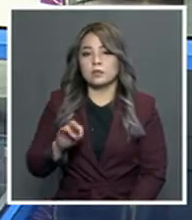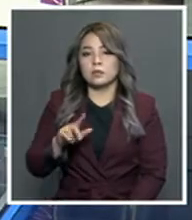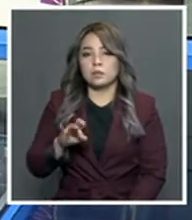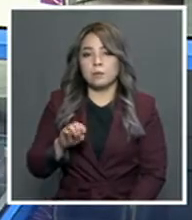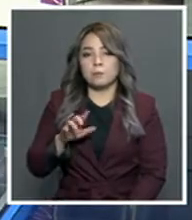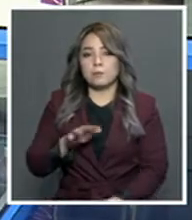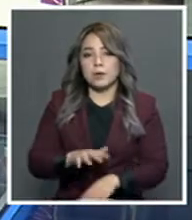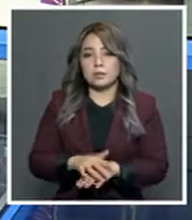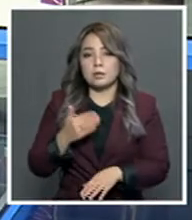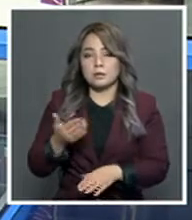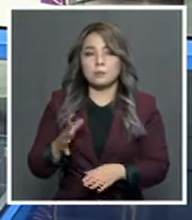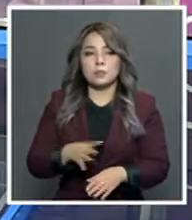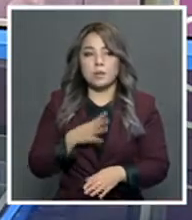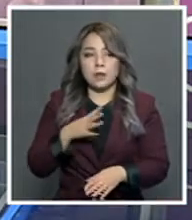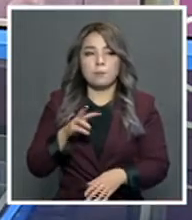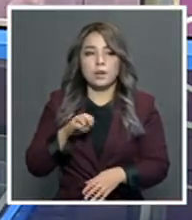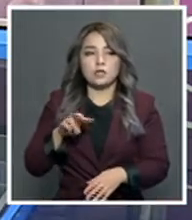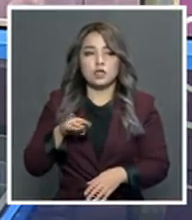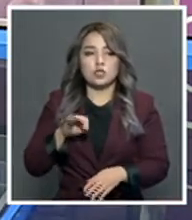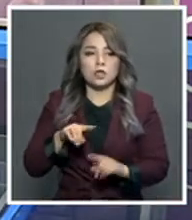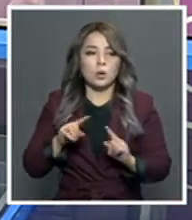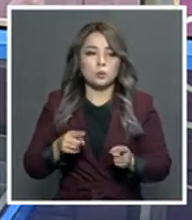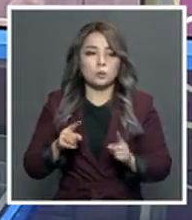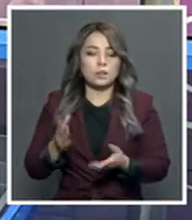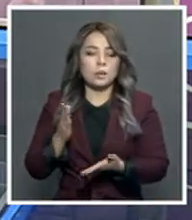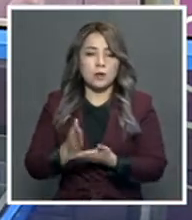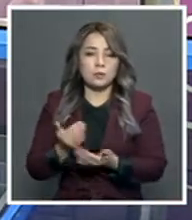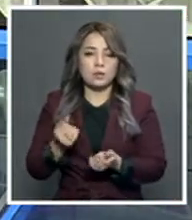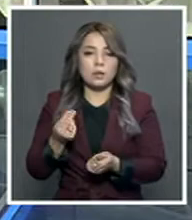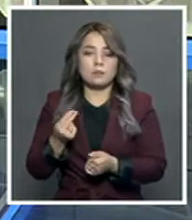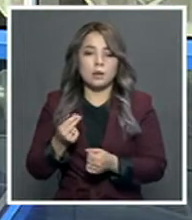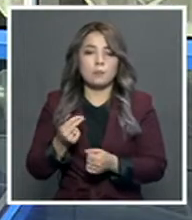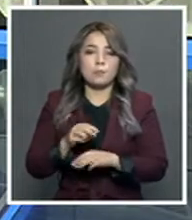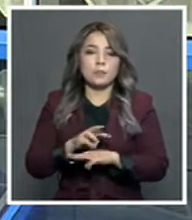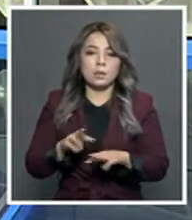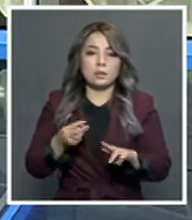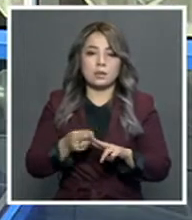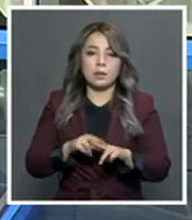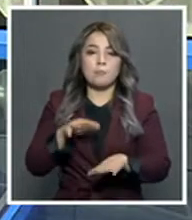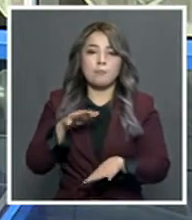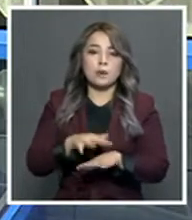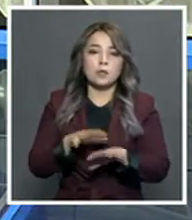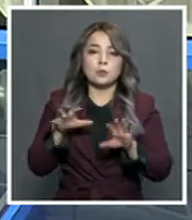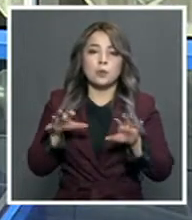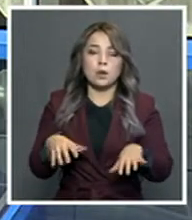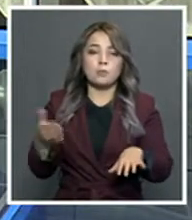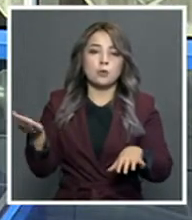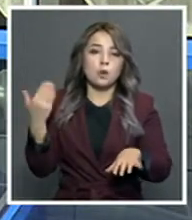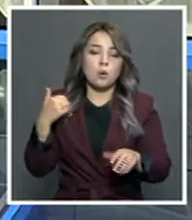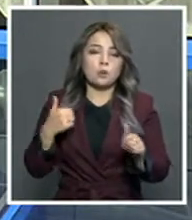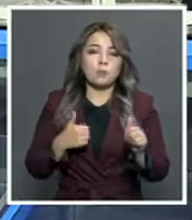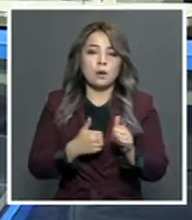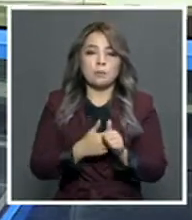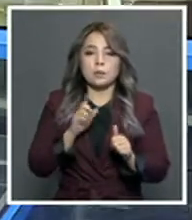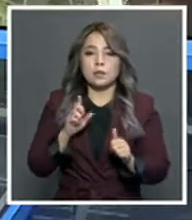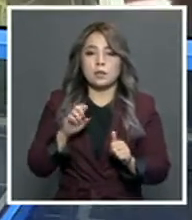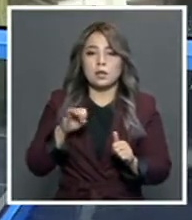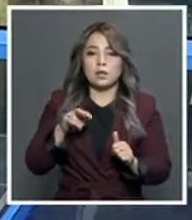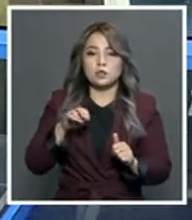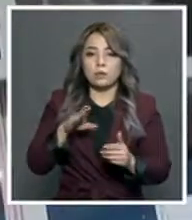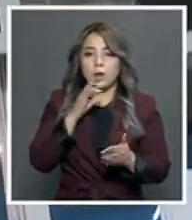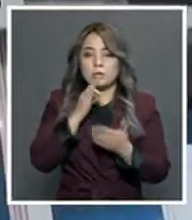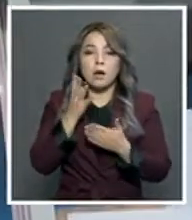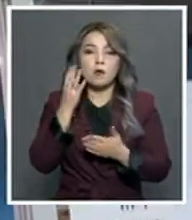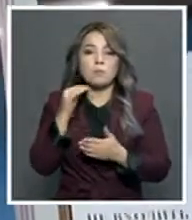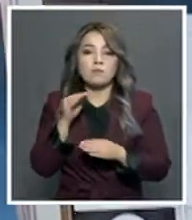Тенгрибанктың бұрынғы менеджерлері ұсталды. Бұл туралы қаржы министрлігі мәлімет таратты. Оған сай банктың басқарма төрағасының бұрынғы орынбасары Бақтияр Ілиясов пен